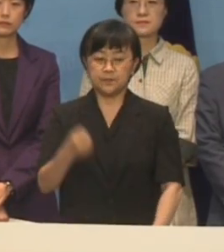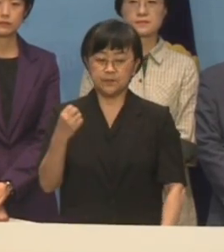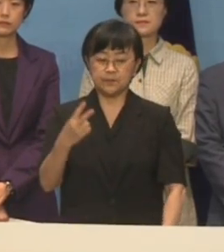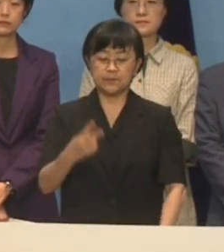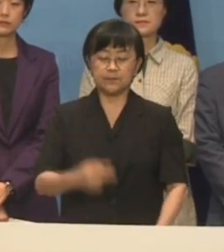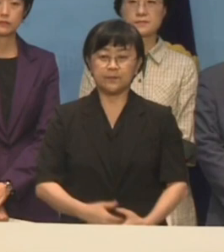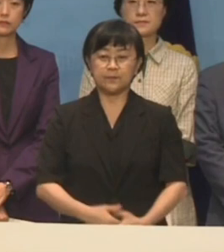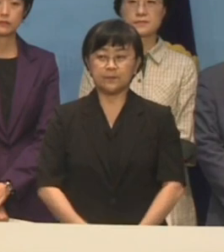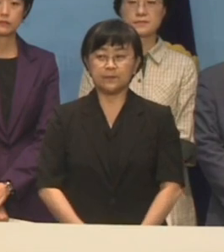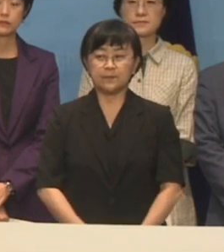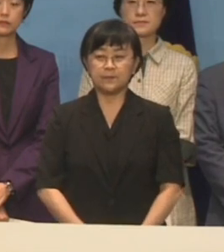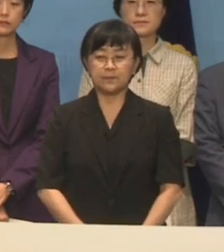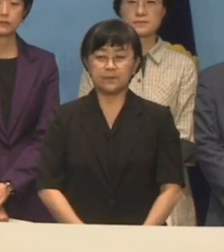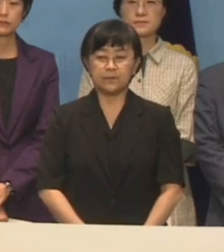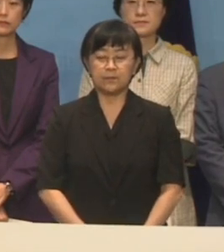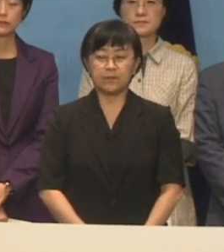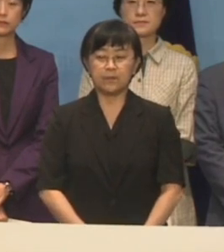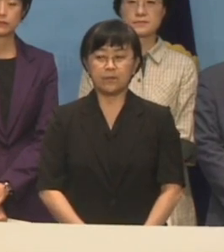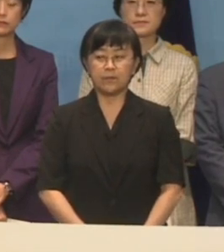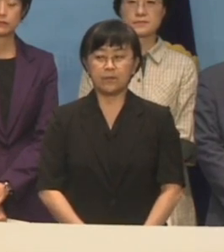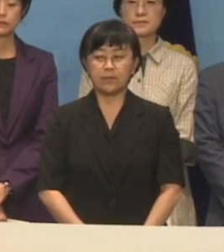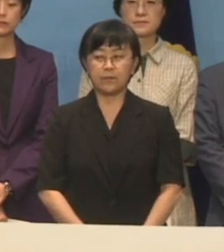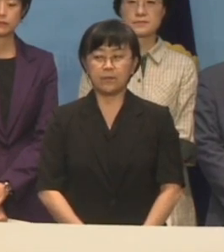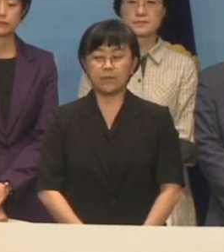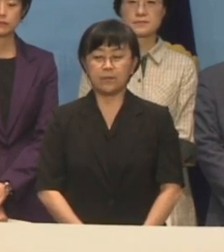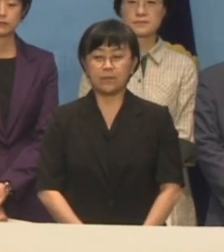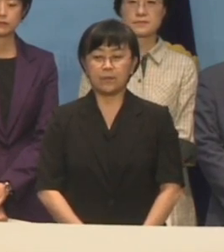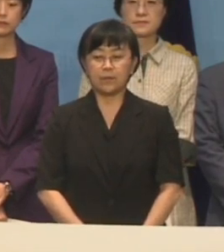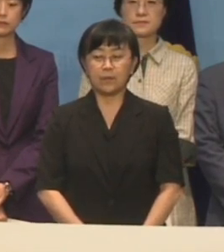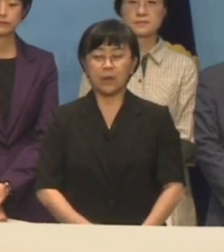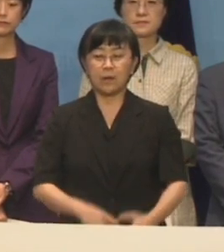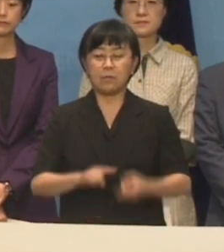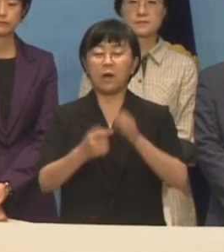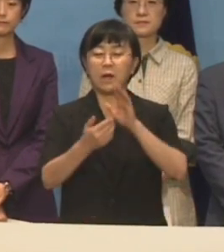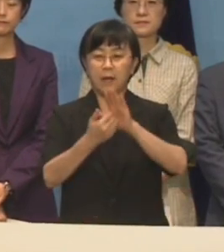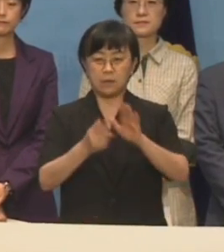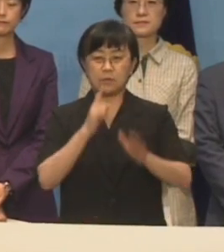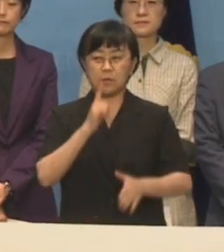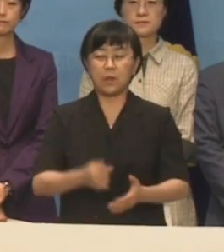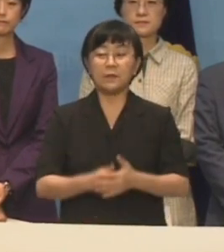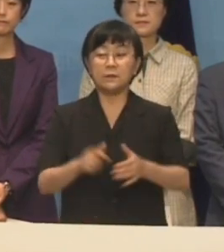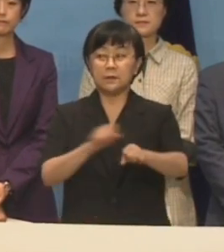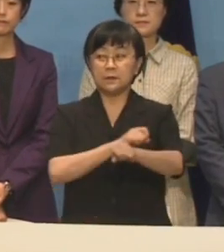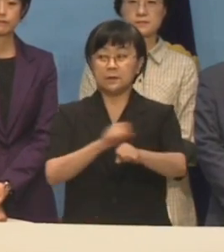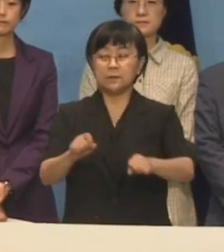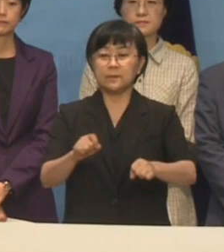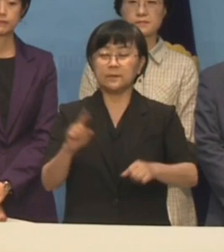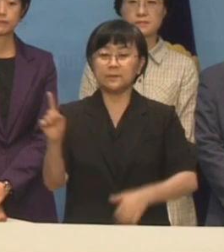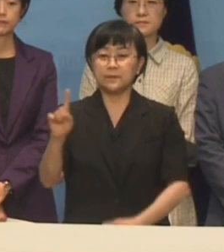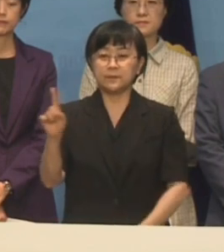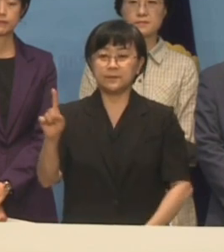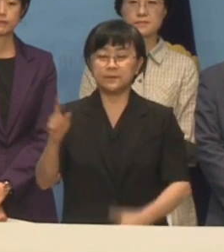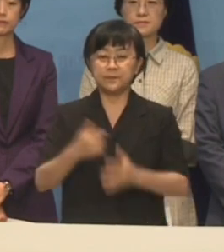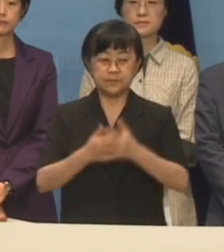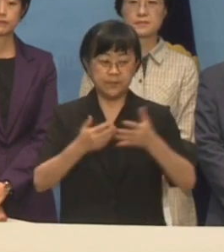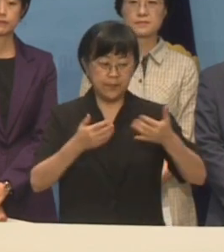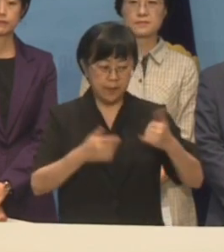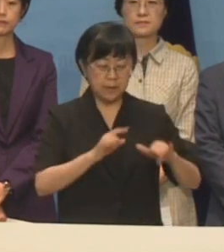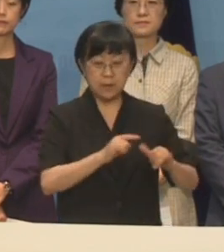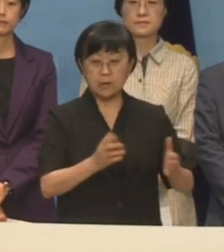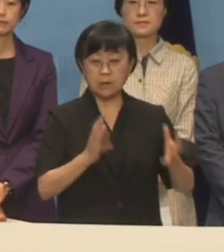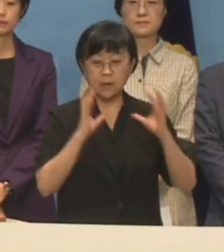어떠한 일기로도 저는 박아야 된다고 생각을 하고 있습니다. 특히